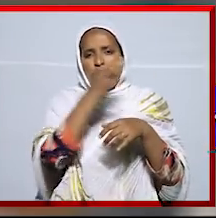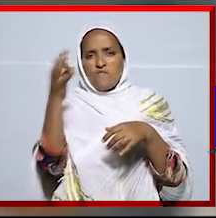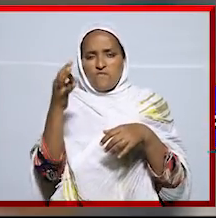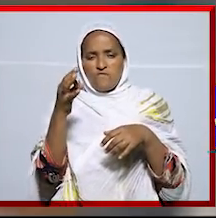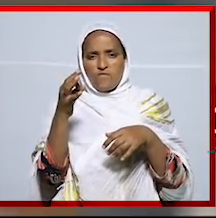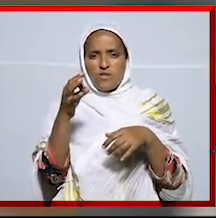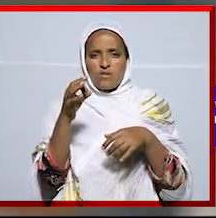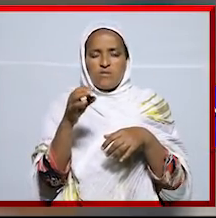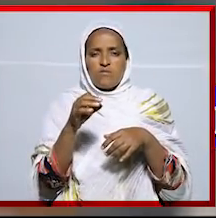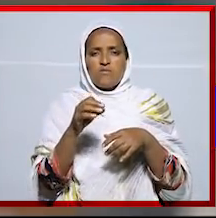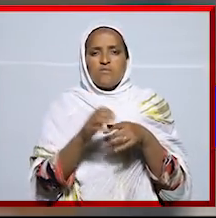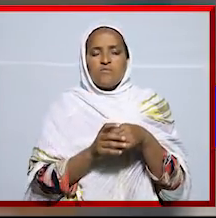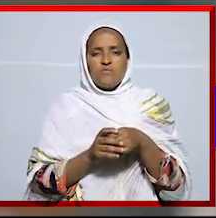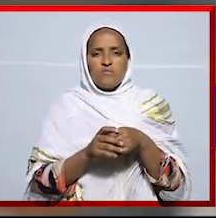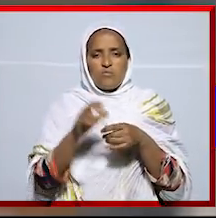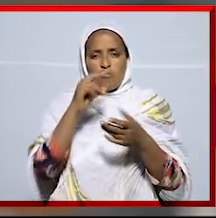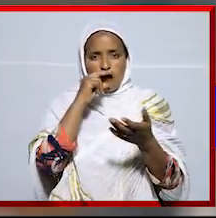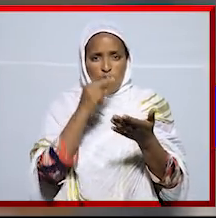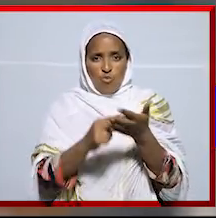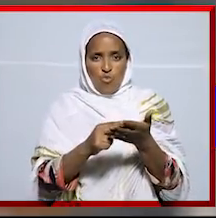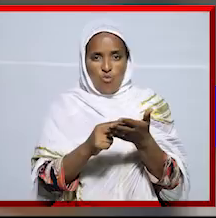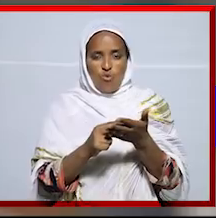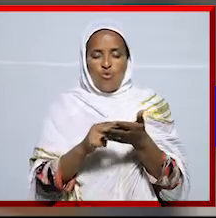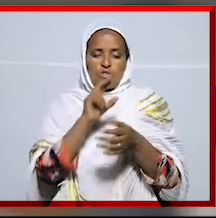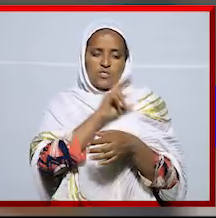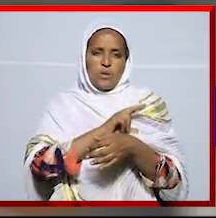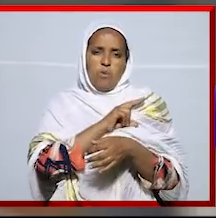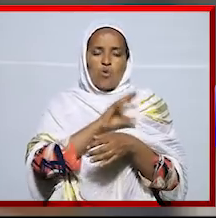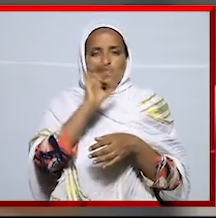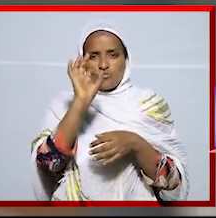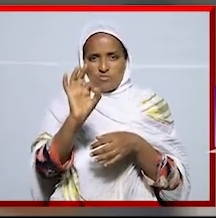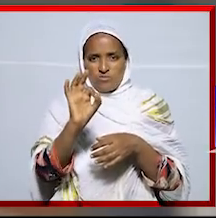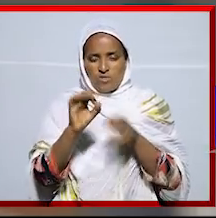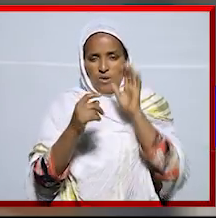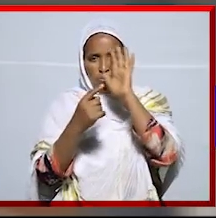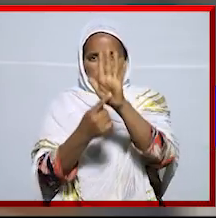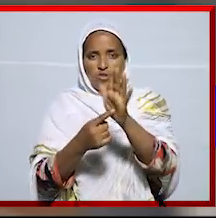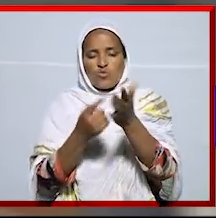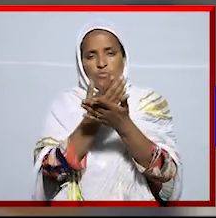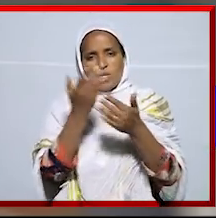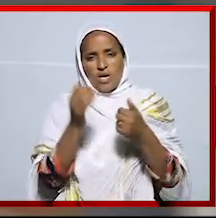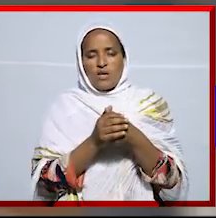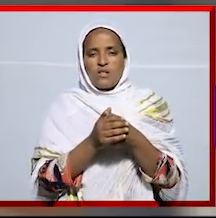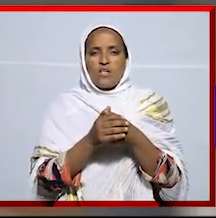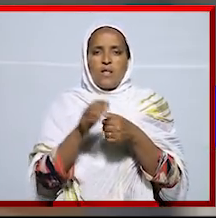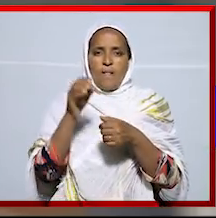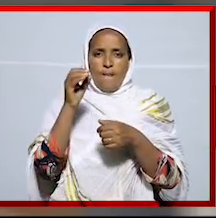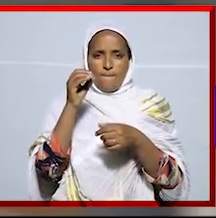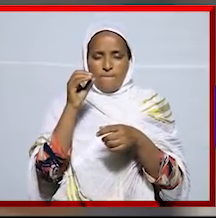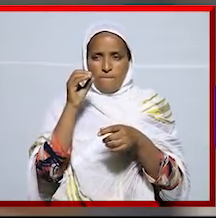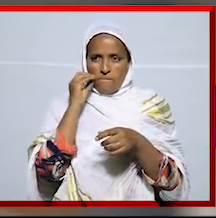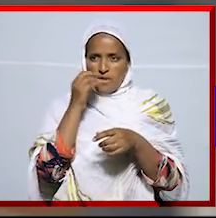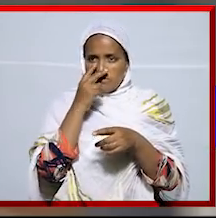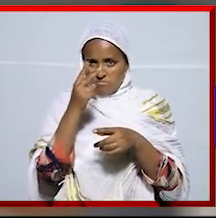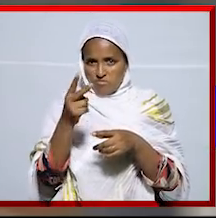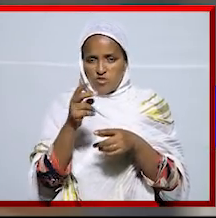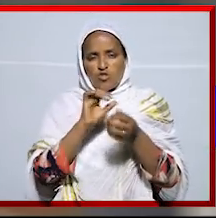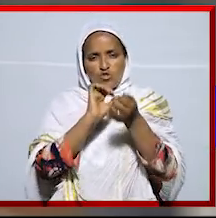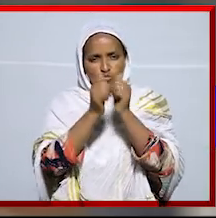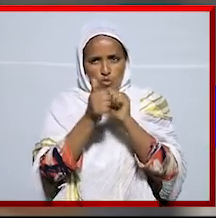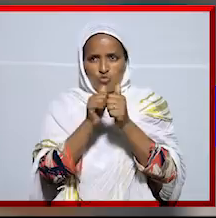አሁን አሪፍ በጎ እንትናቸው አሪፍ ነው፣ በጎ ጸባያቸው አሪፍ ነው። አሁን የሚያሳዩትም ነገር አሁን ኢቢኤስ ላይ የምናየውም